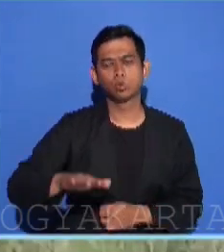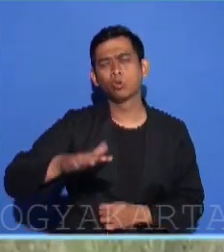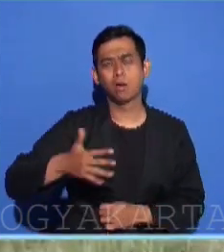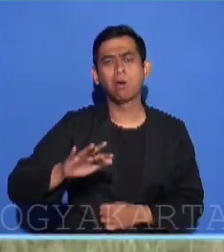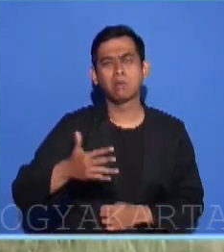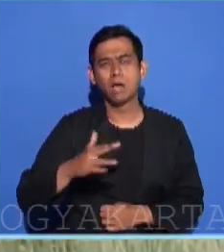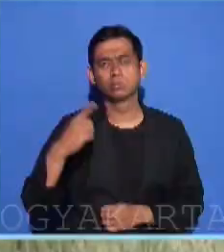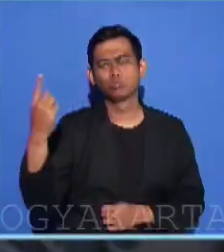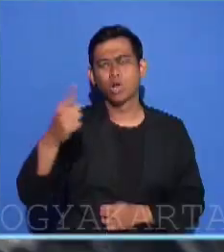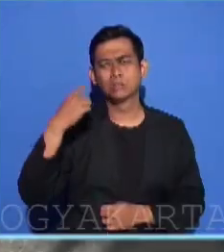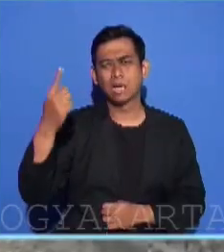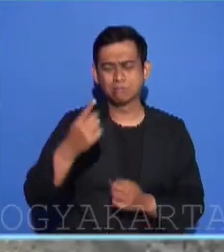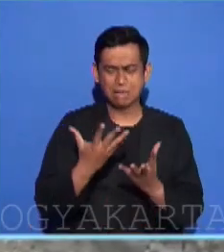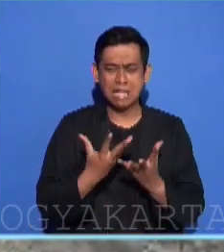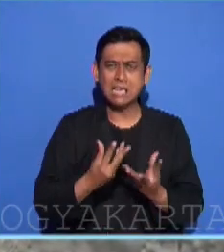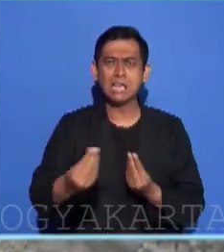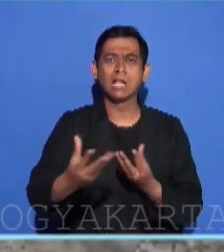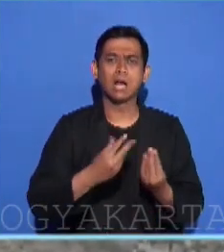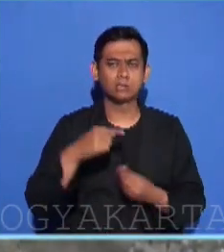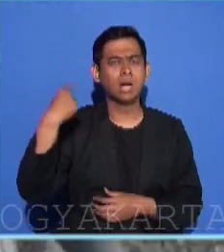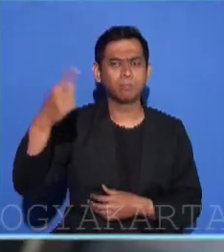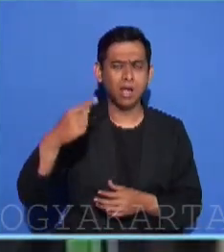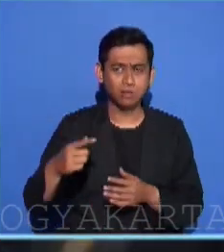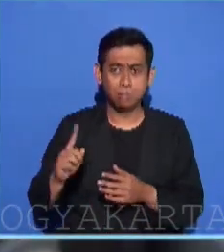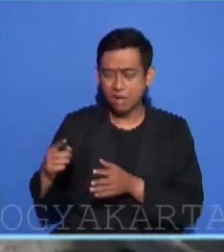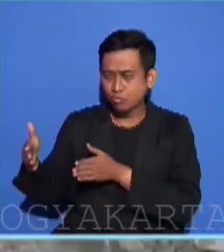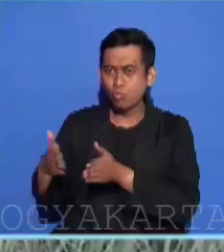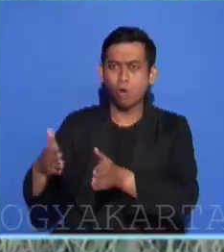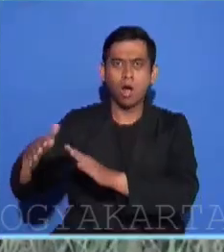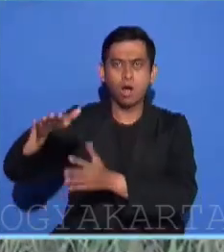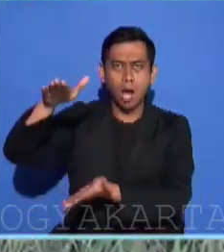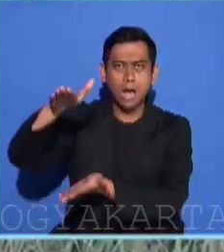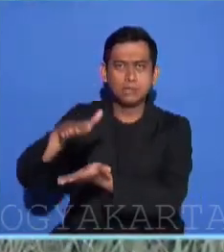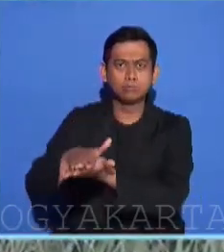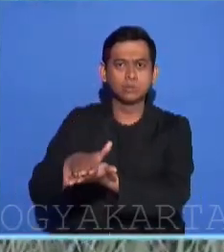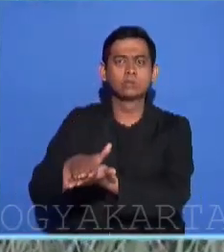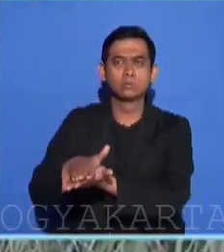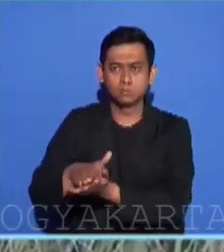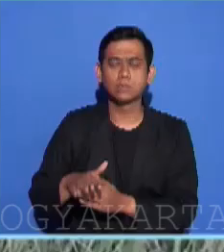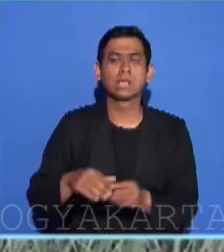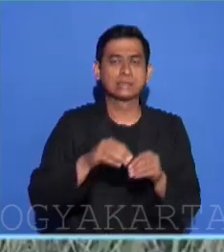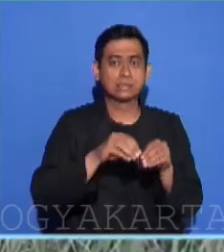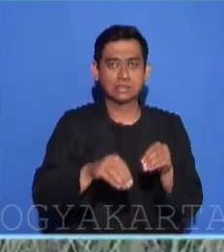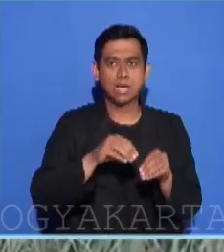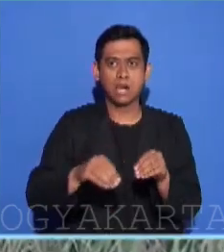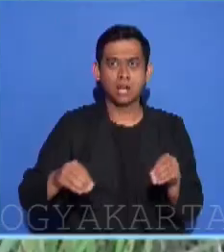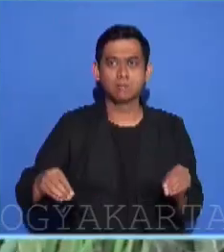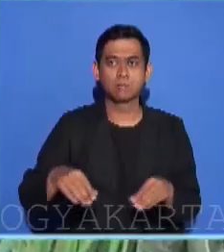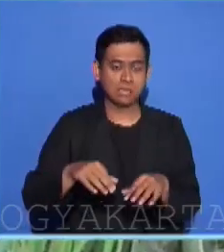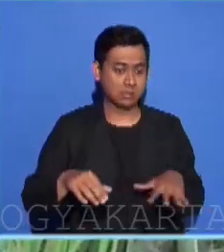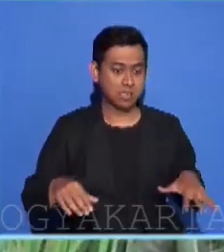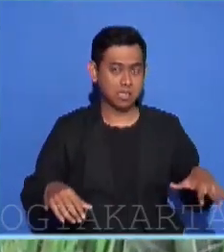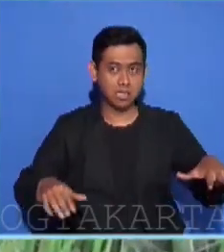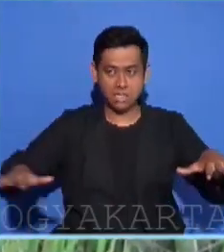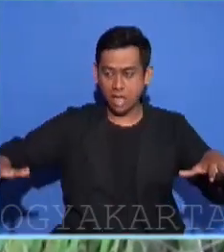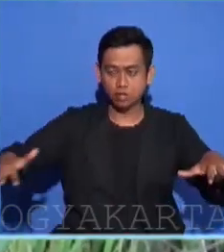membuat debit air aliran irigasi di lokasi ini turun sementara itu beberapa lahan sawah yang letaknya lebih rendah dan dekat aluran irigasi